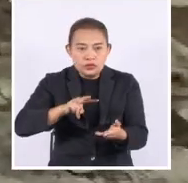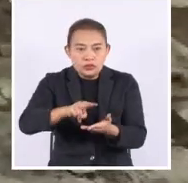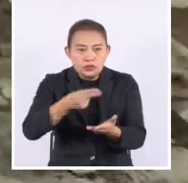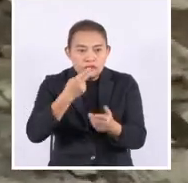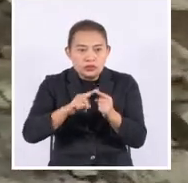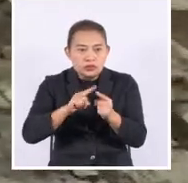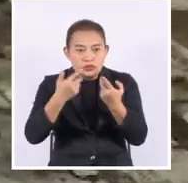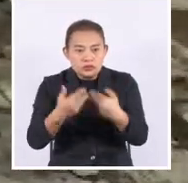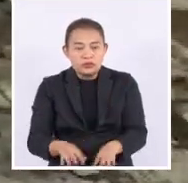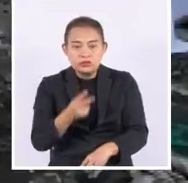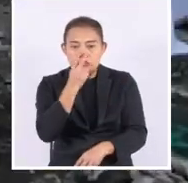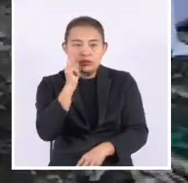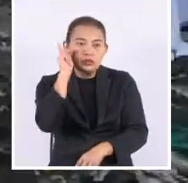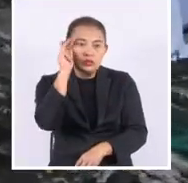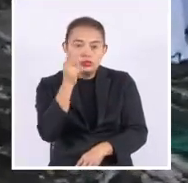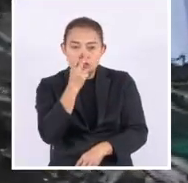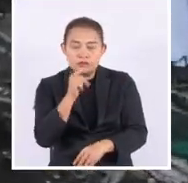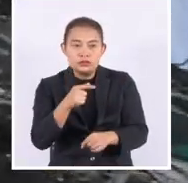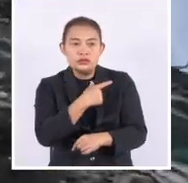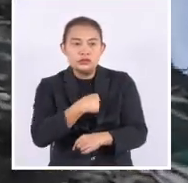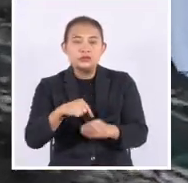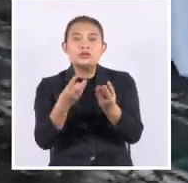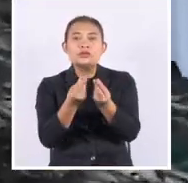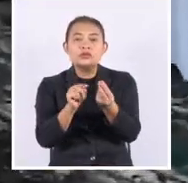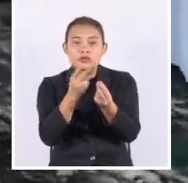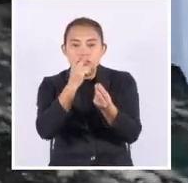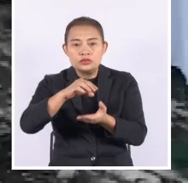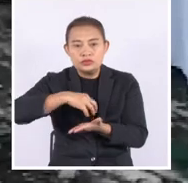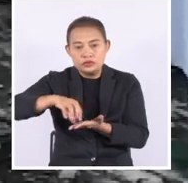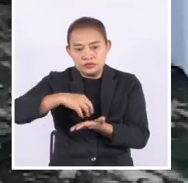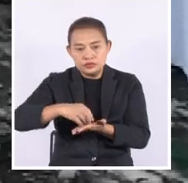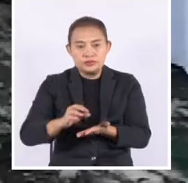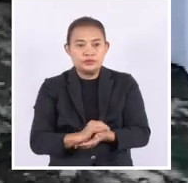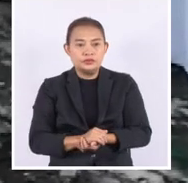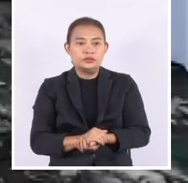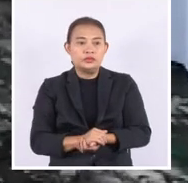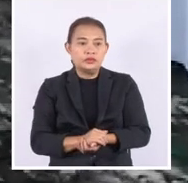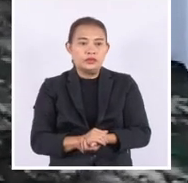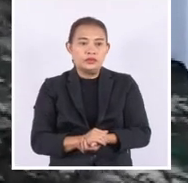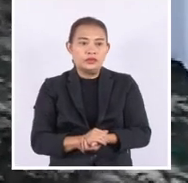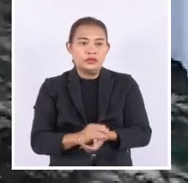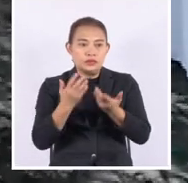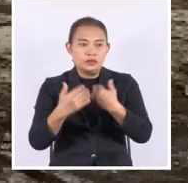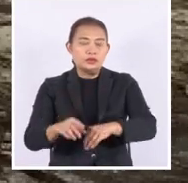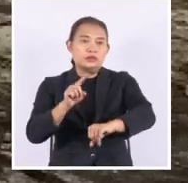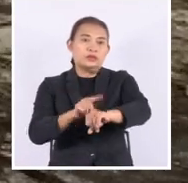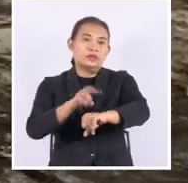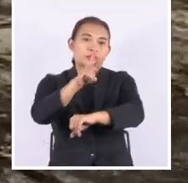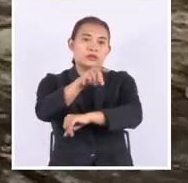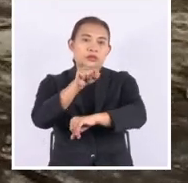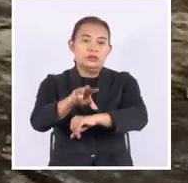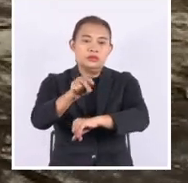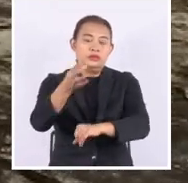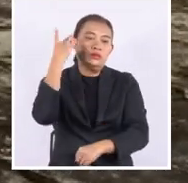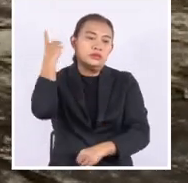ท้ายๆข่าวนี้นะครับท่านที่ชอบตัวเลขนะครับเดี๋ยวผมจะเล่าให้ฟังนะนี่นะครับเมื่อตอนประมาณสัก 18:30 นาทีเมื่อวาน